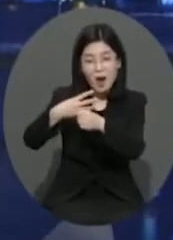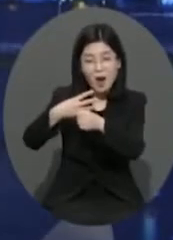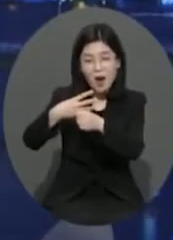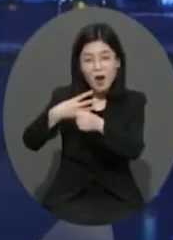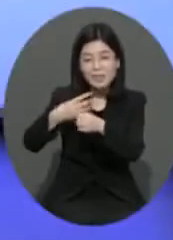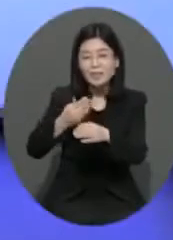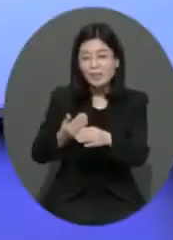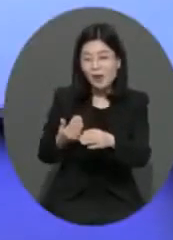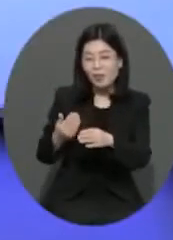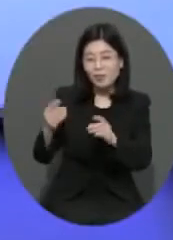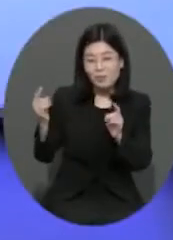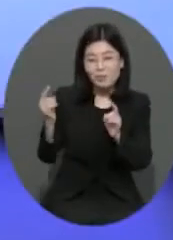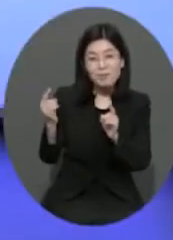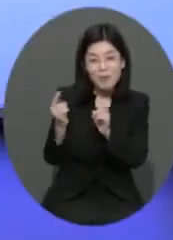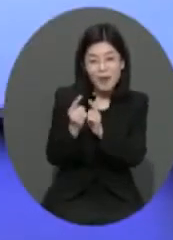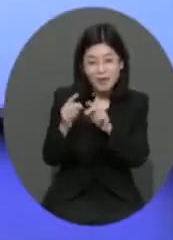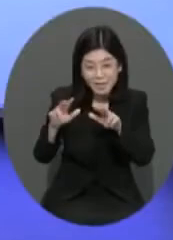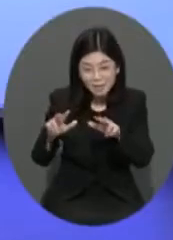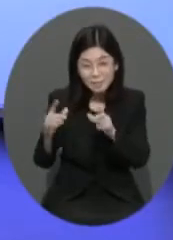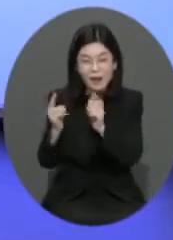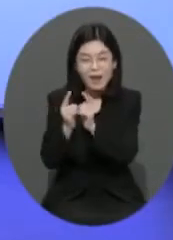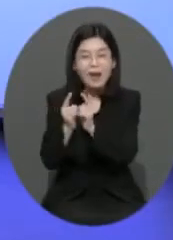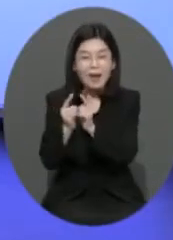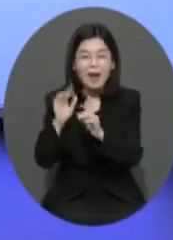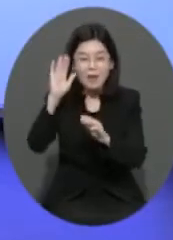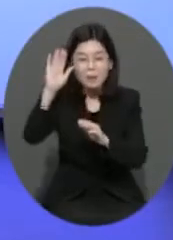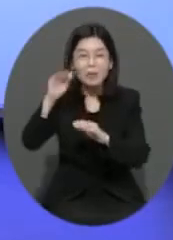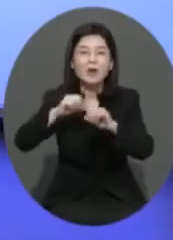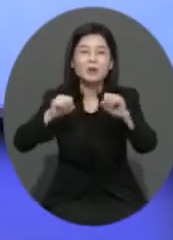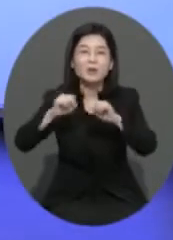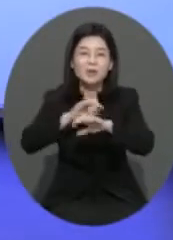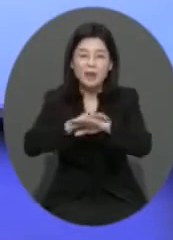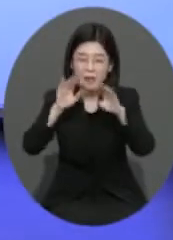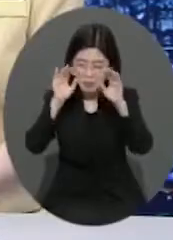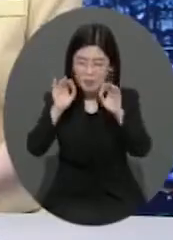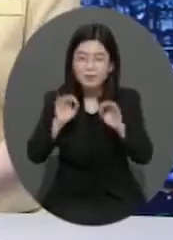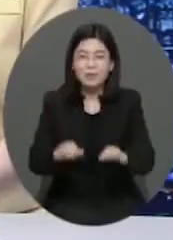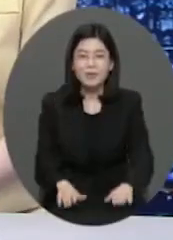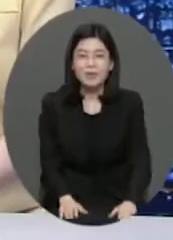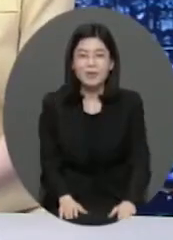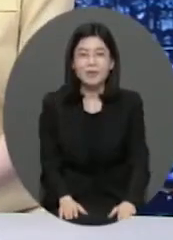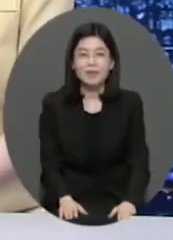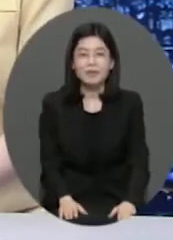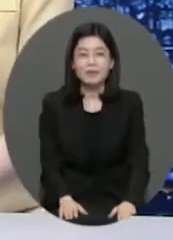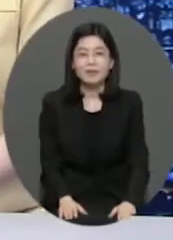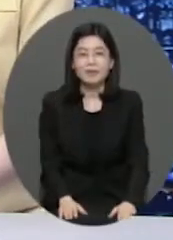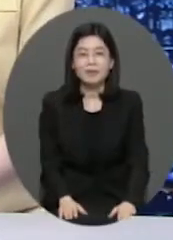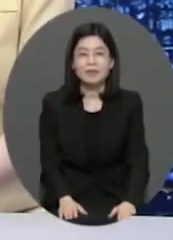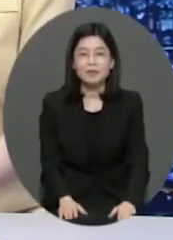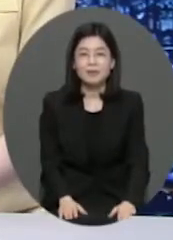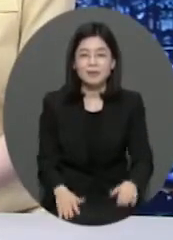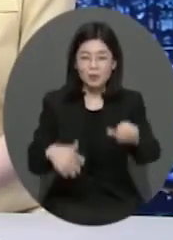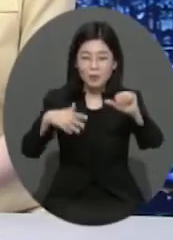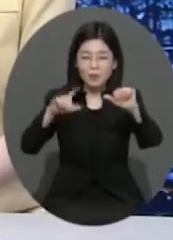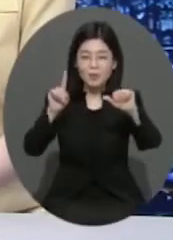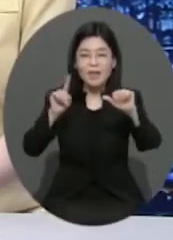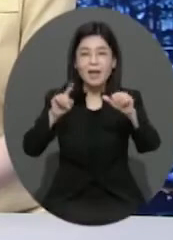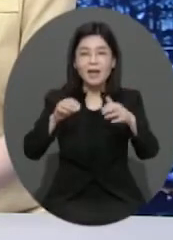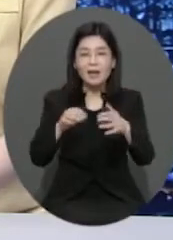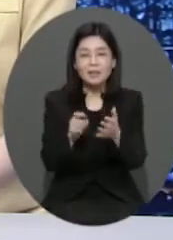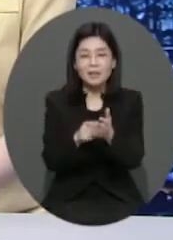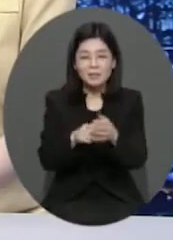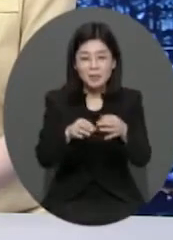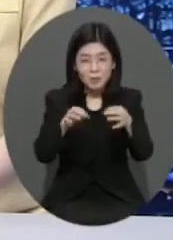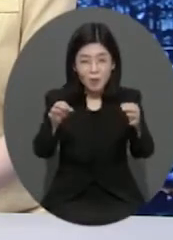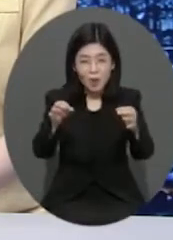옆에 의정활동 잘 지켜보겠습니다 오늘 그 주스의 파워 인터뷰 에서는 5차 재난 1 지원금 지급 기준을 둘러싼